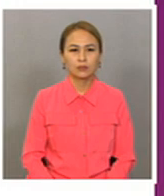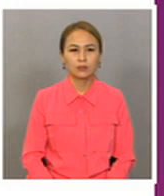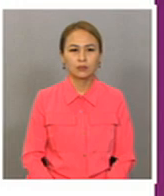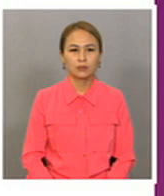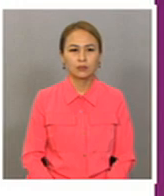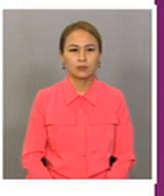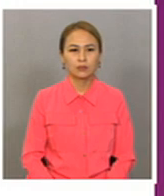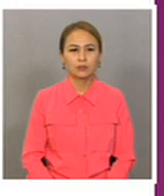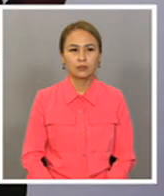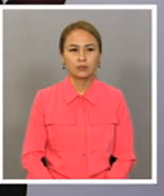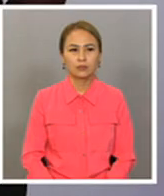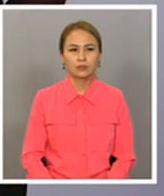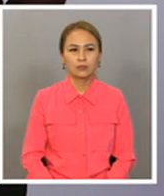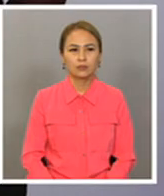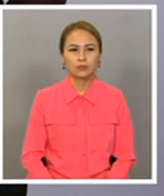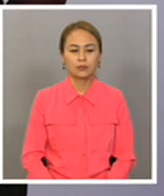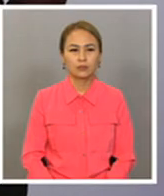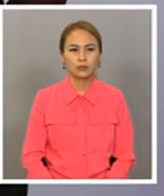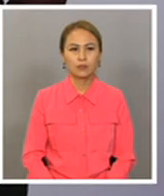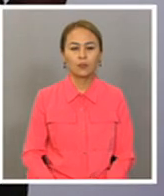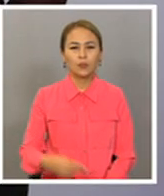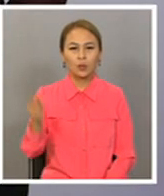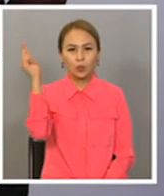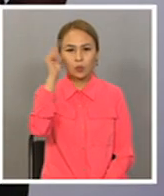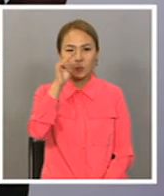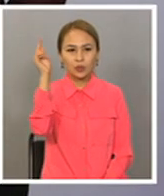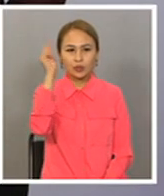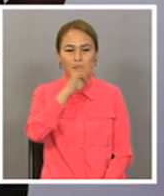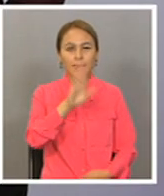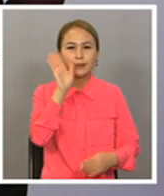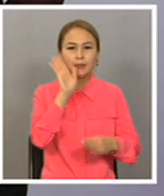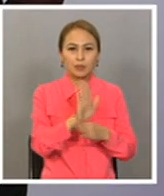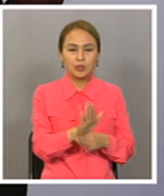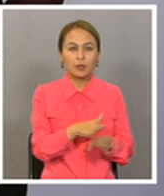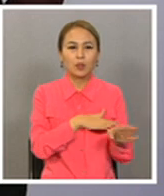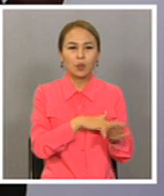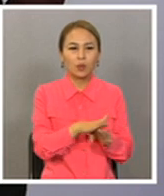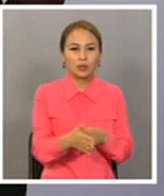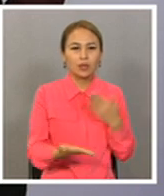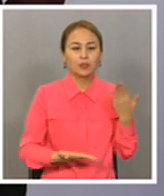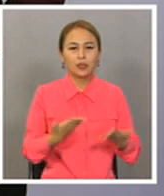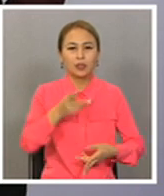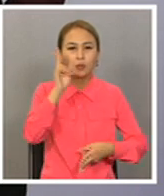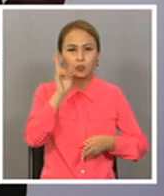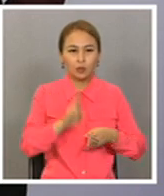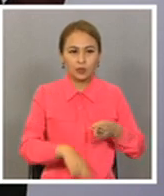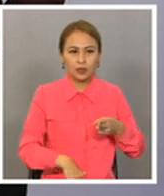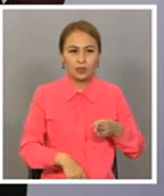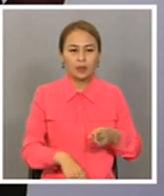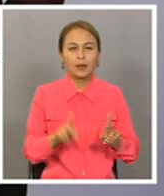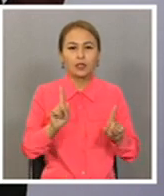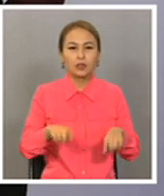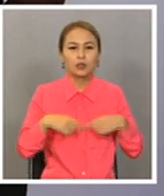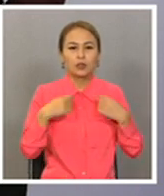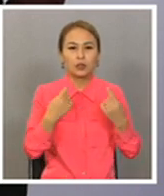Оқушылар, тапсырманы орындап болсақ, ұсынылған жауап